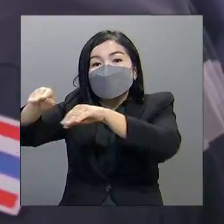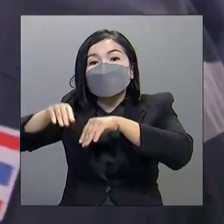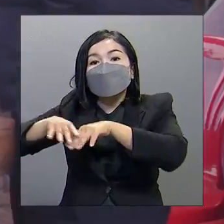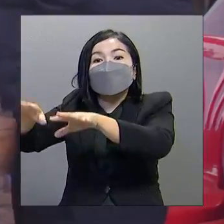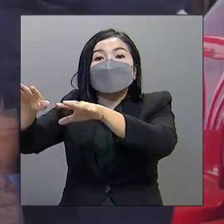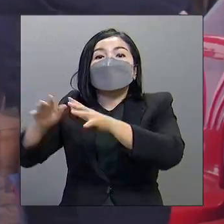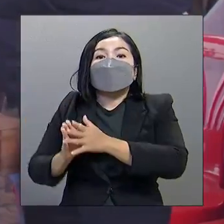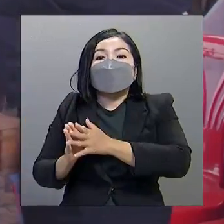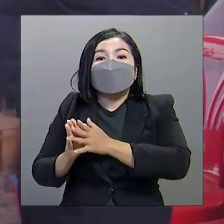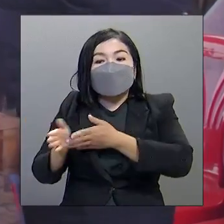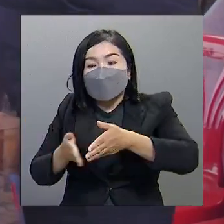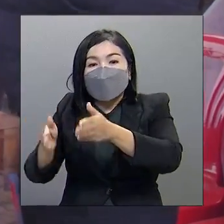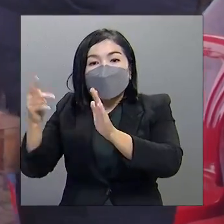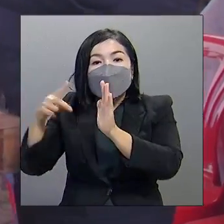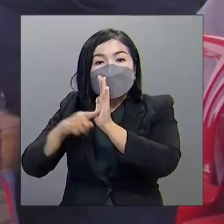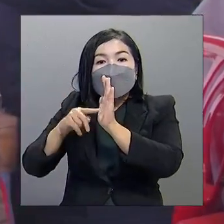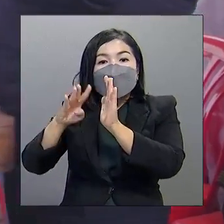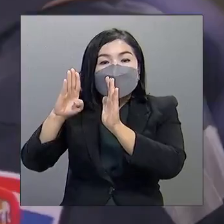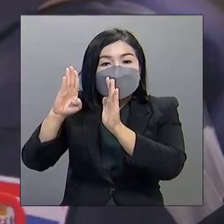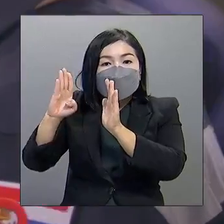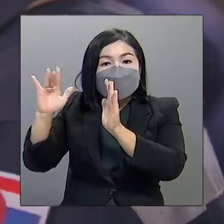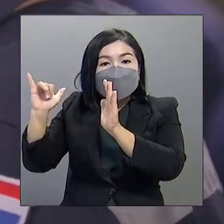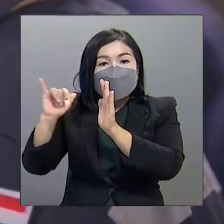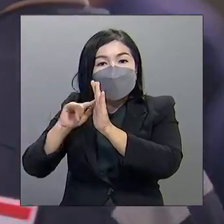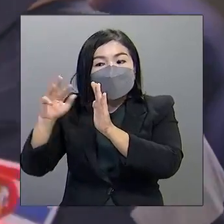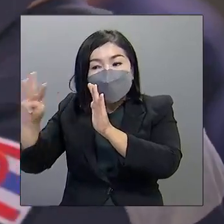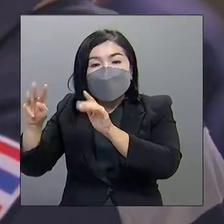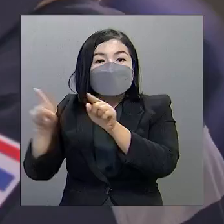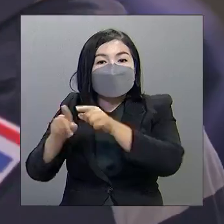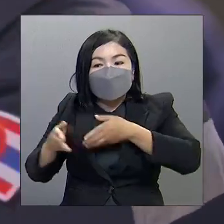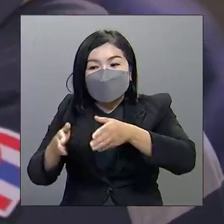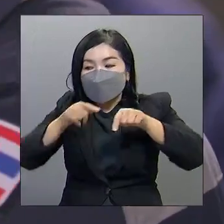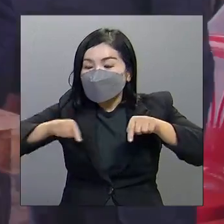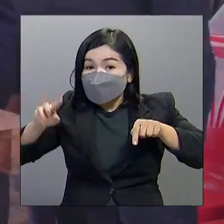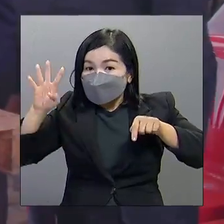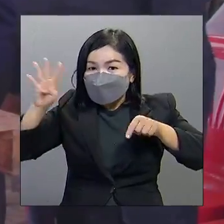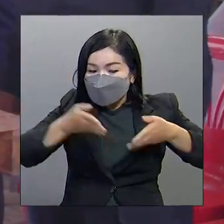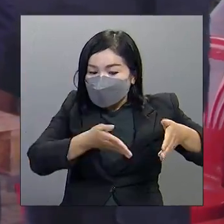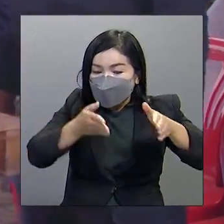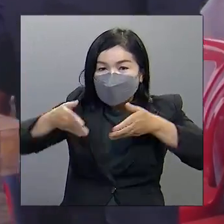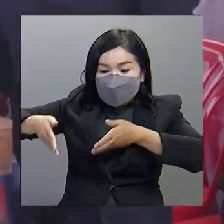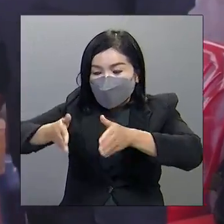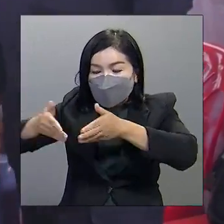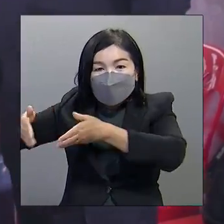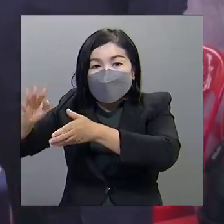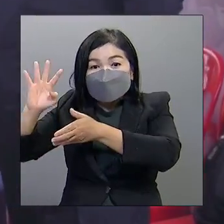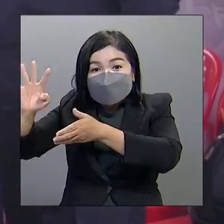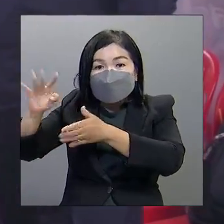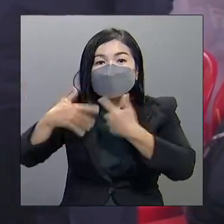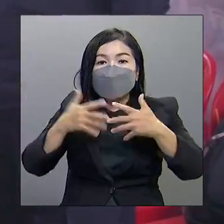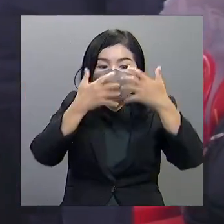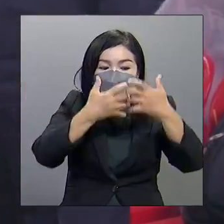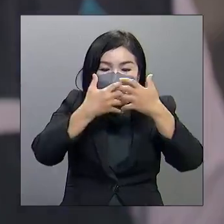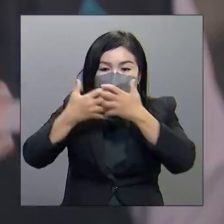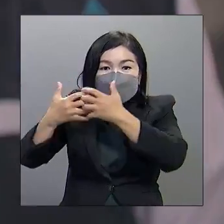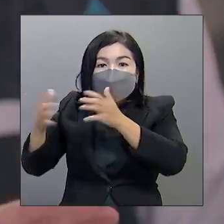ยาว ครับ แล้วก็คลองพญาเพชรนะครับอีกทั้งหมดรวมที่เนี่ย4จุด18ลำ การที่พี่นาวเองสรายุทธเขาเอา